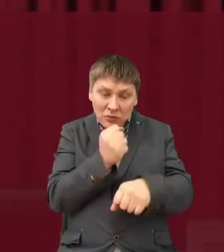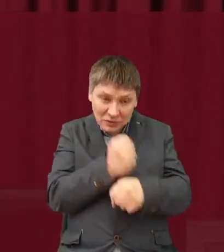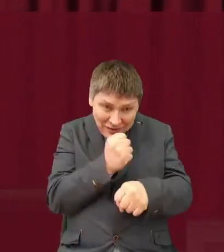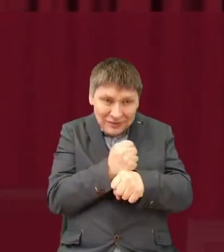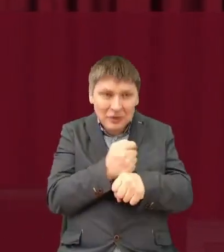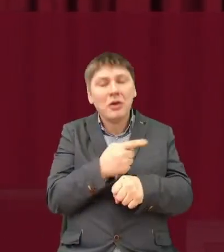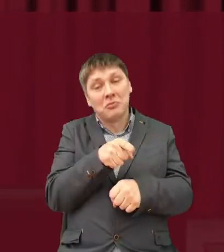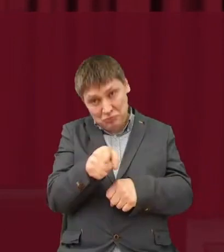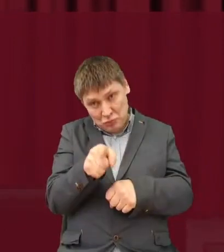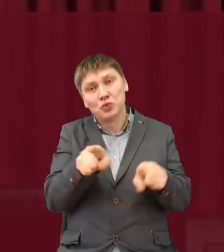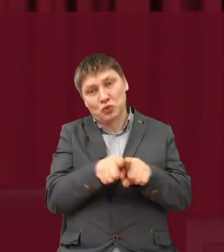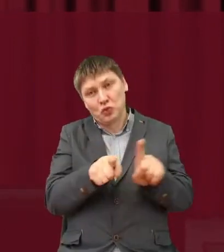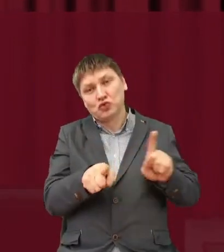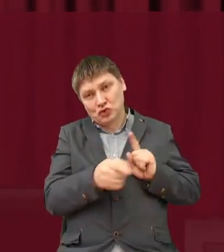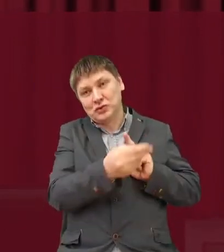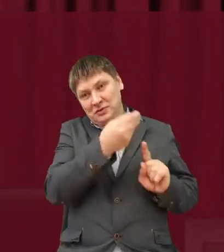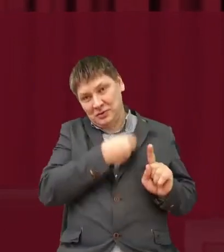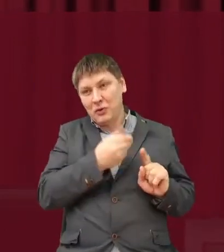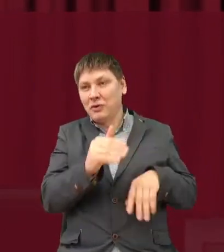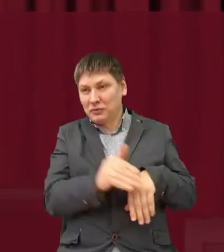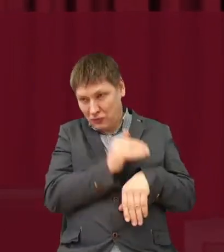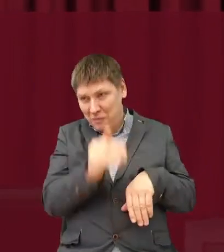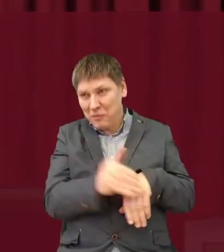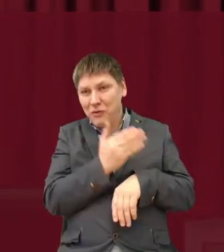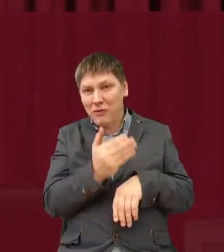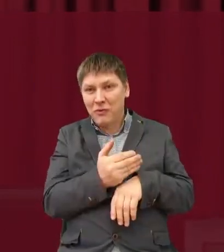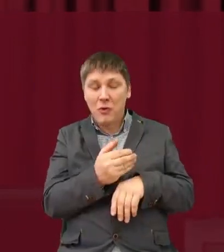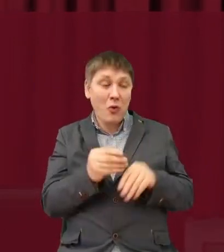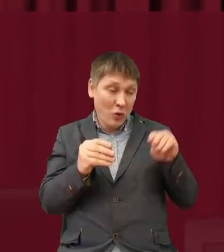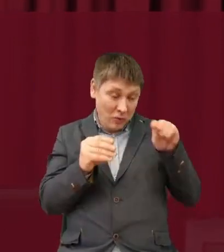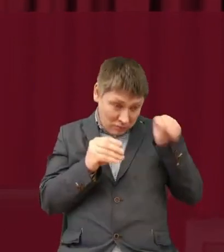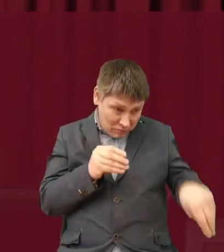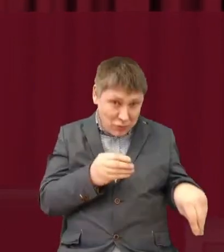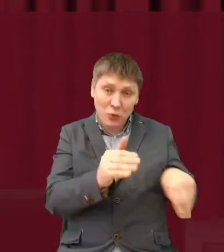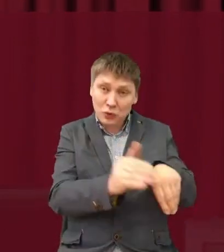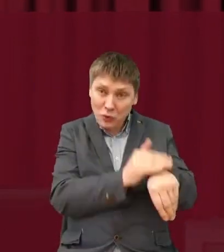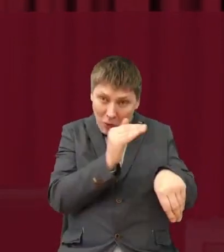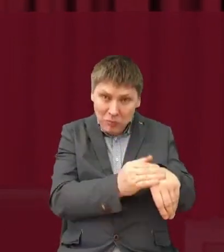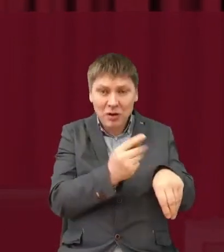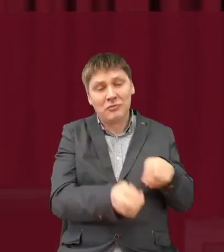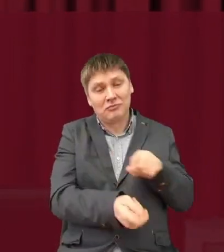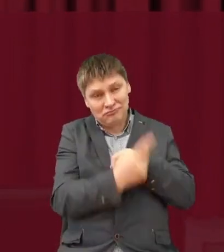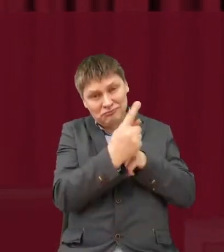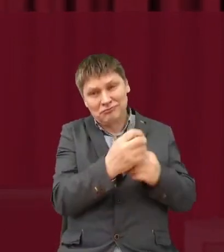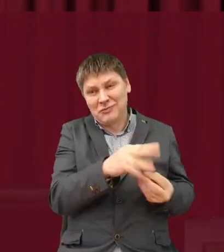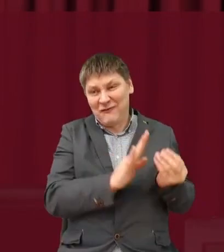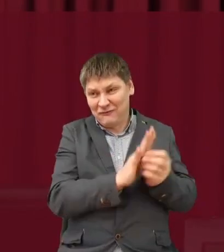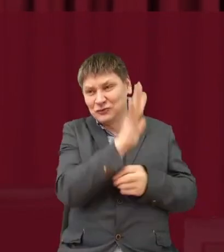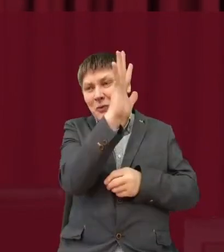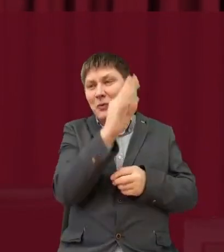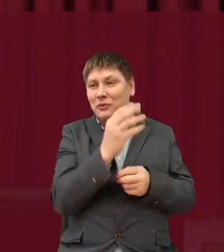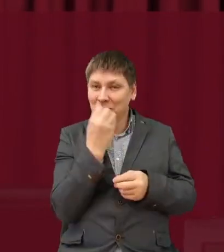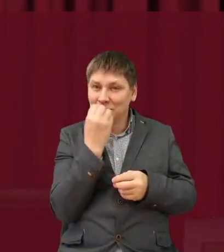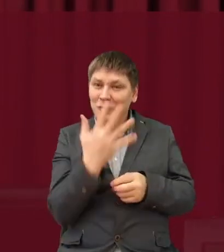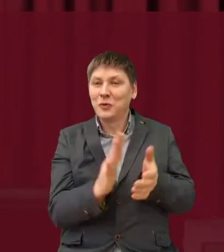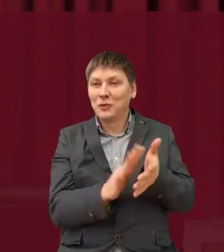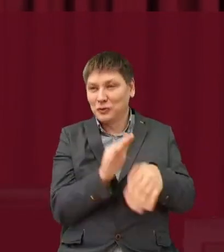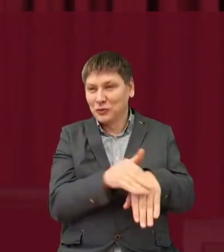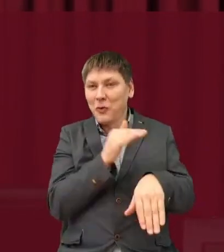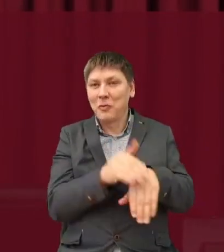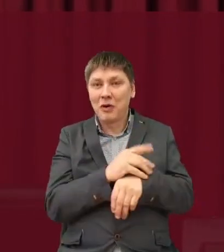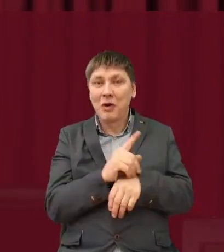люди этого мира добрая семя добрые всходы за доброе жди добра за худое худа